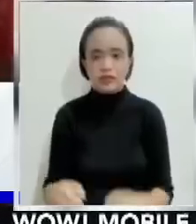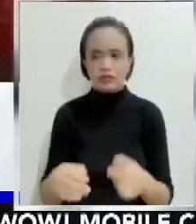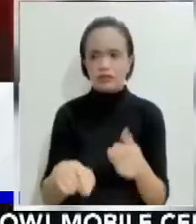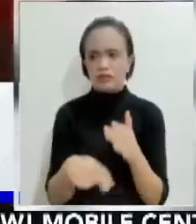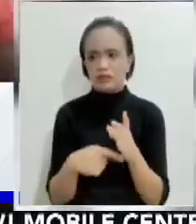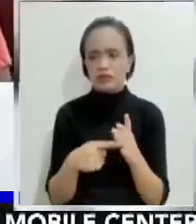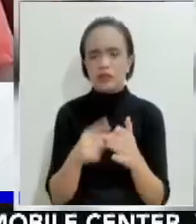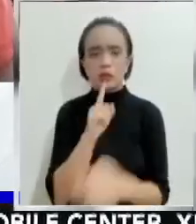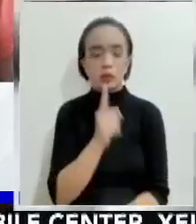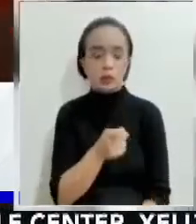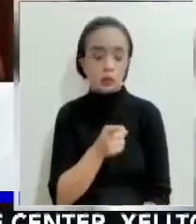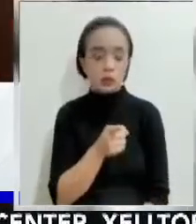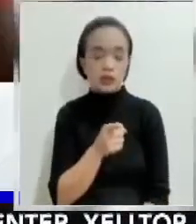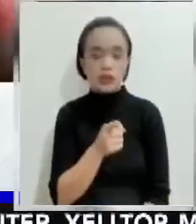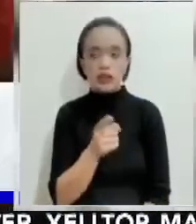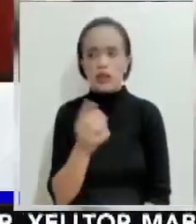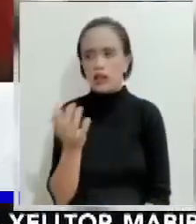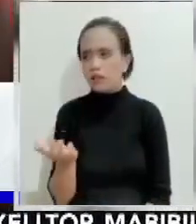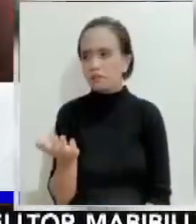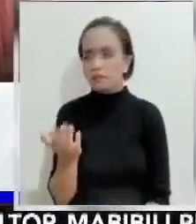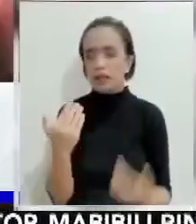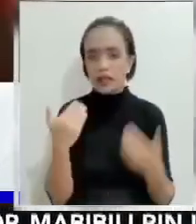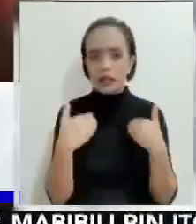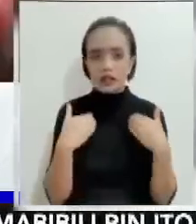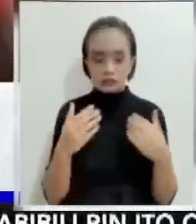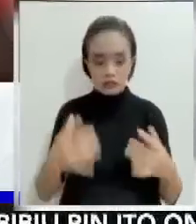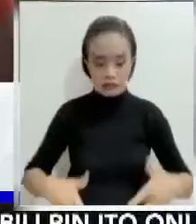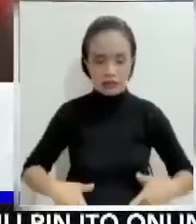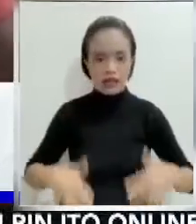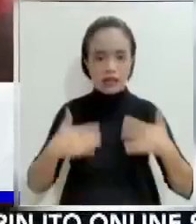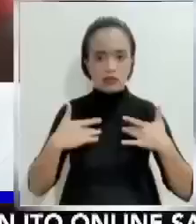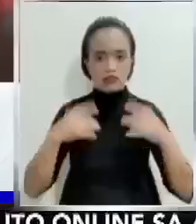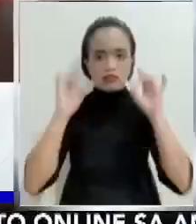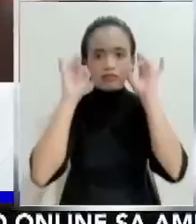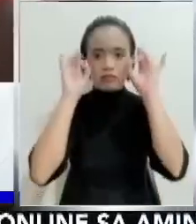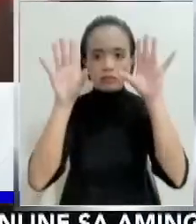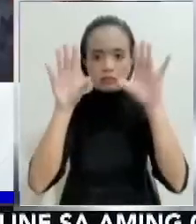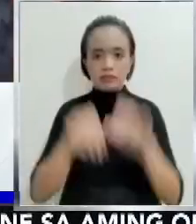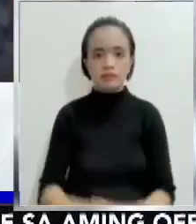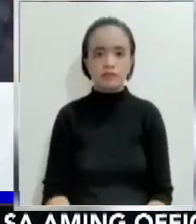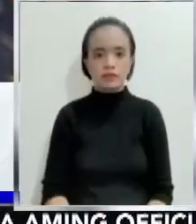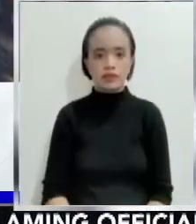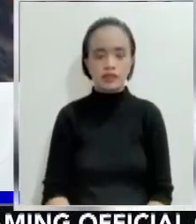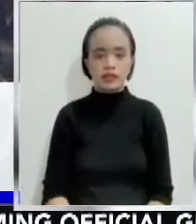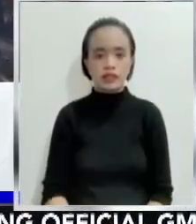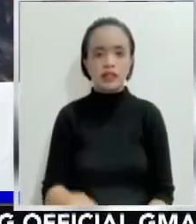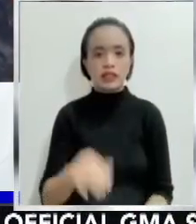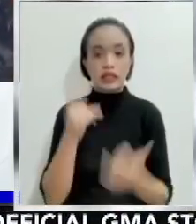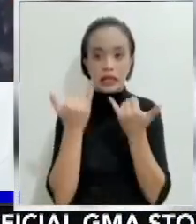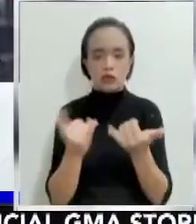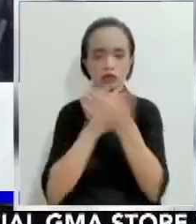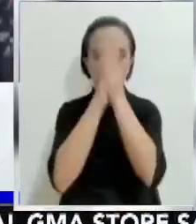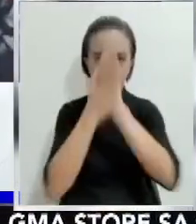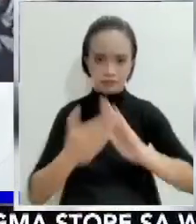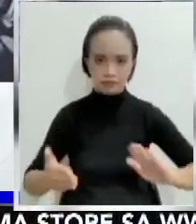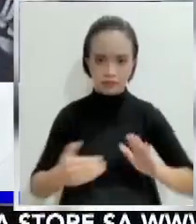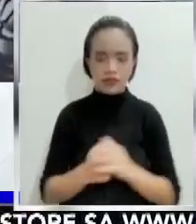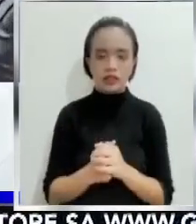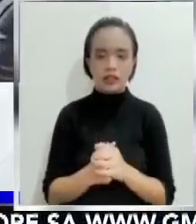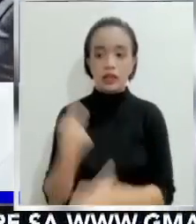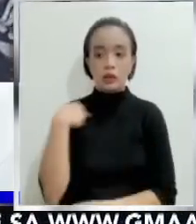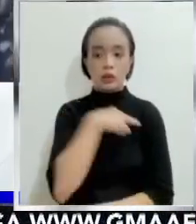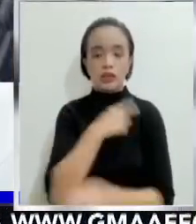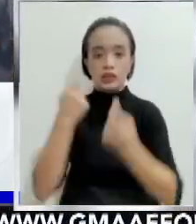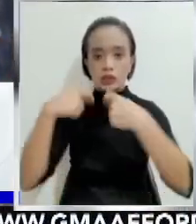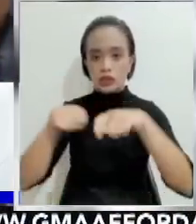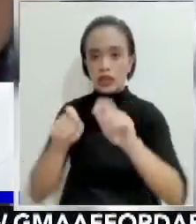namang ipanganganib ng buhay mo yun. Ngayon, sir, eh kumbaga payapa. Hinihingan namin ang reaksyon si Suspended Bureau of